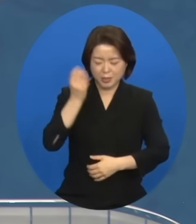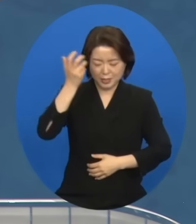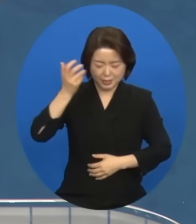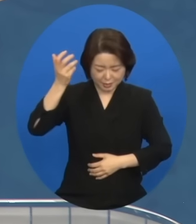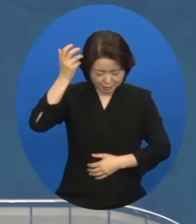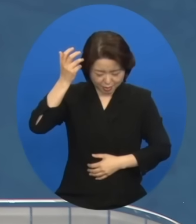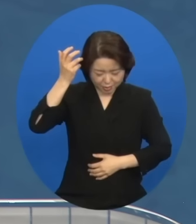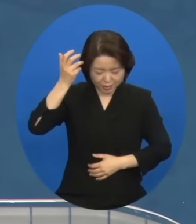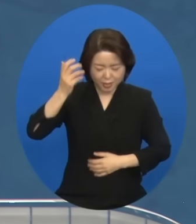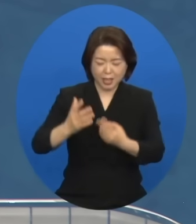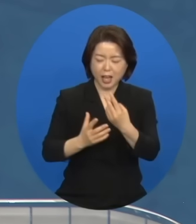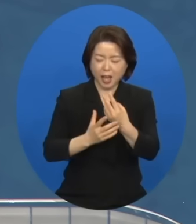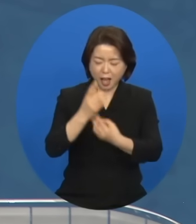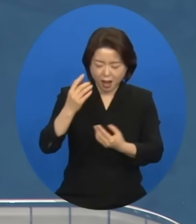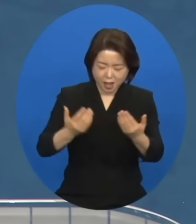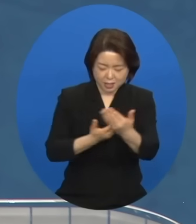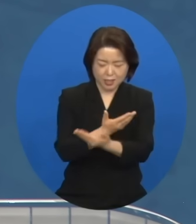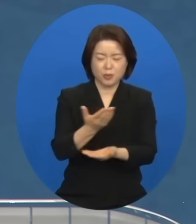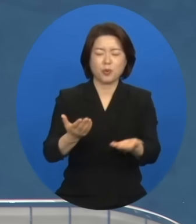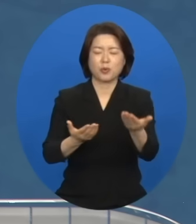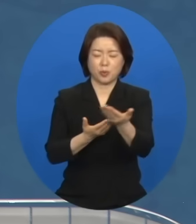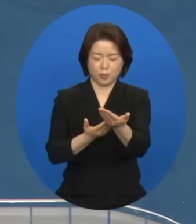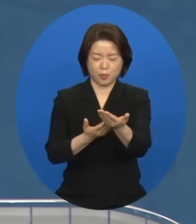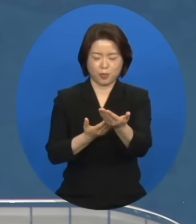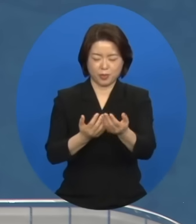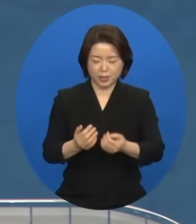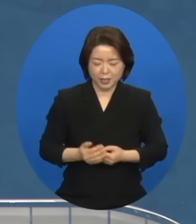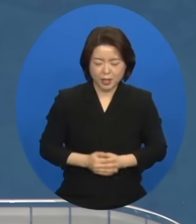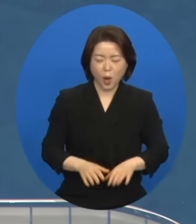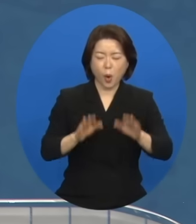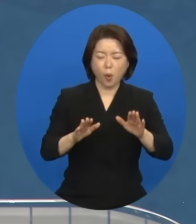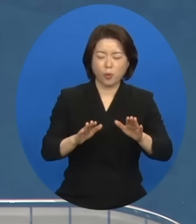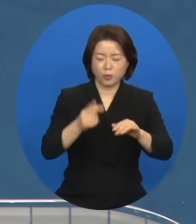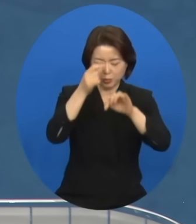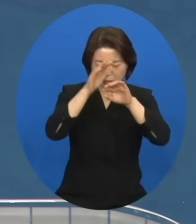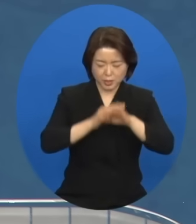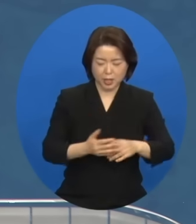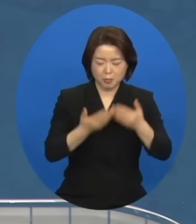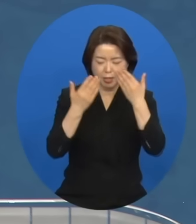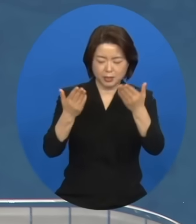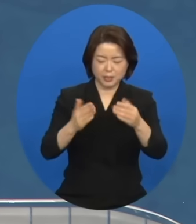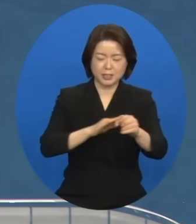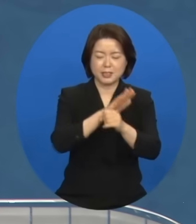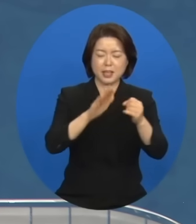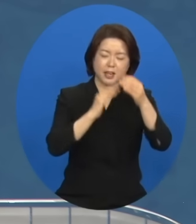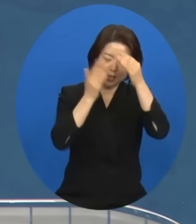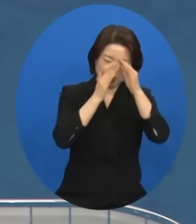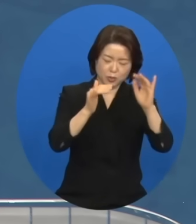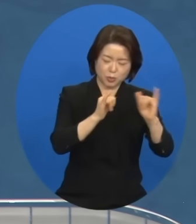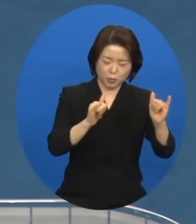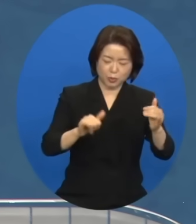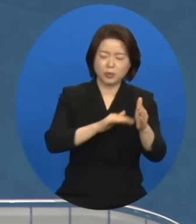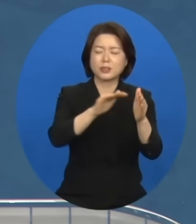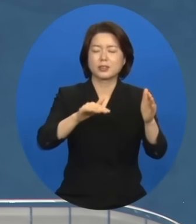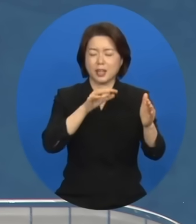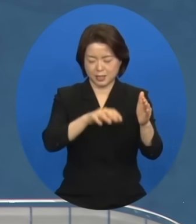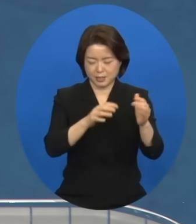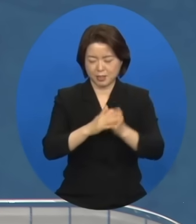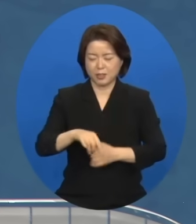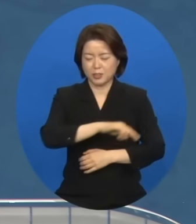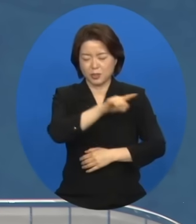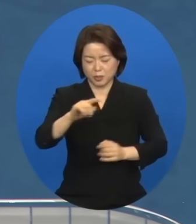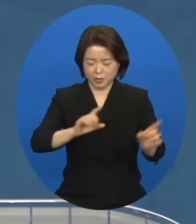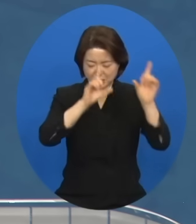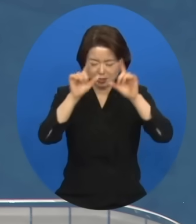성령의 하나 되도록 교통하심이 오늘도 예배하는 사랑하는 성도들과 그 가정과 저들의